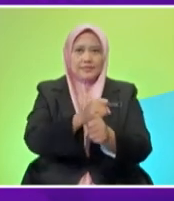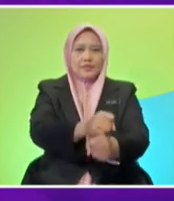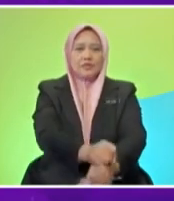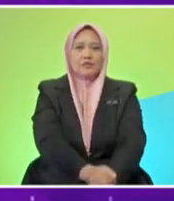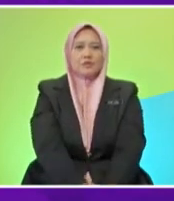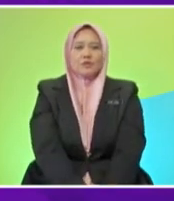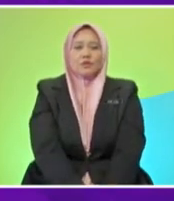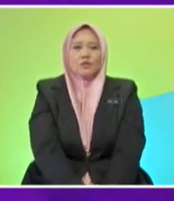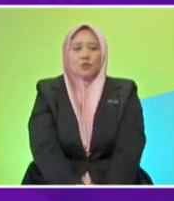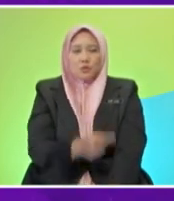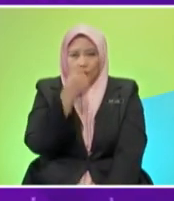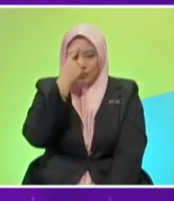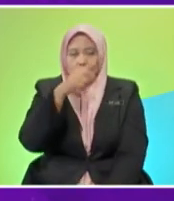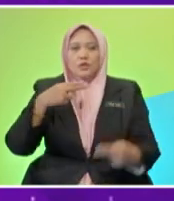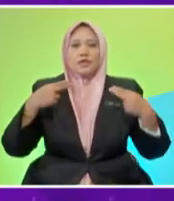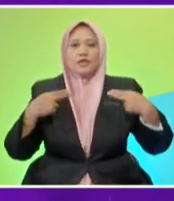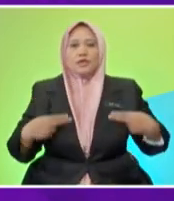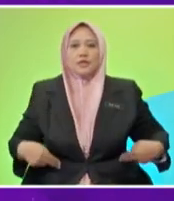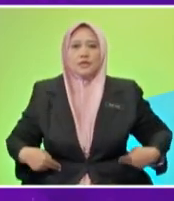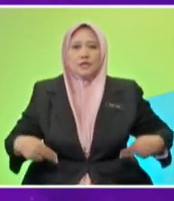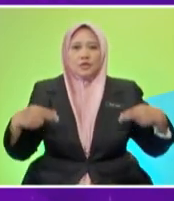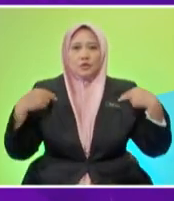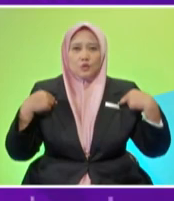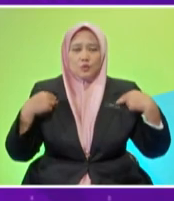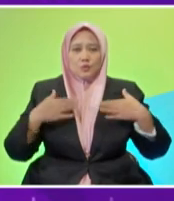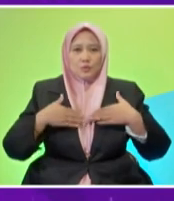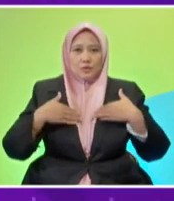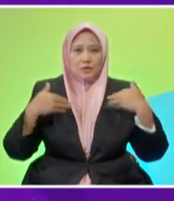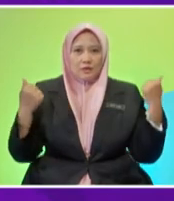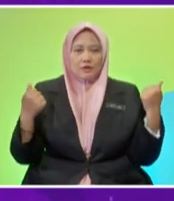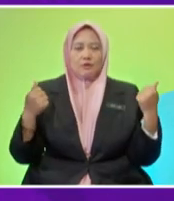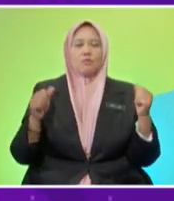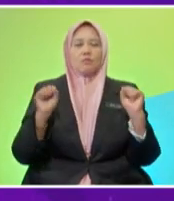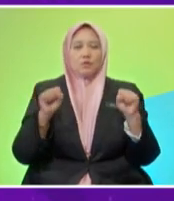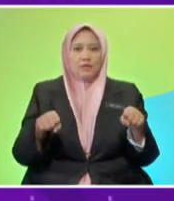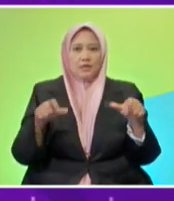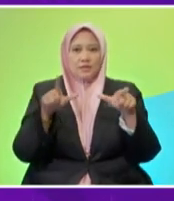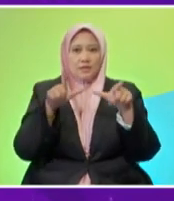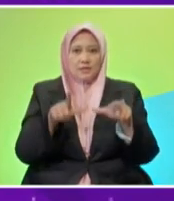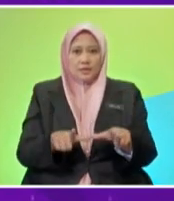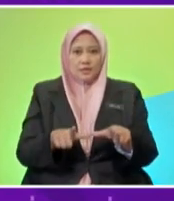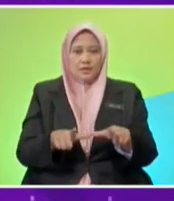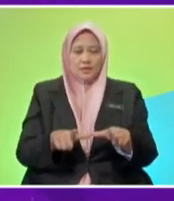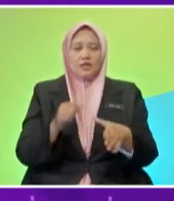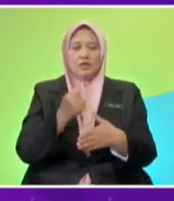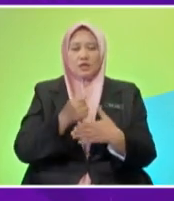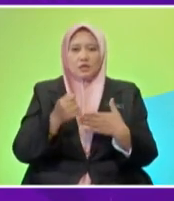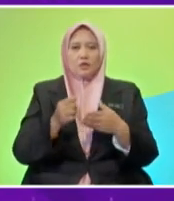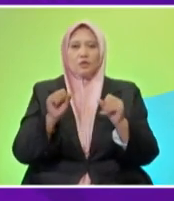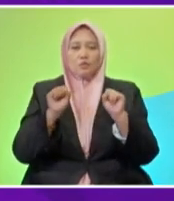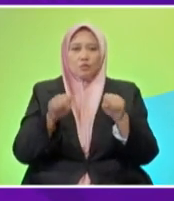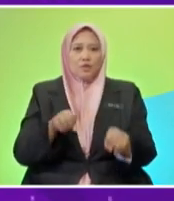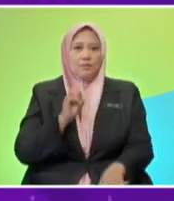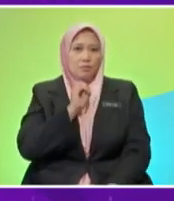seimbang. Untuk hidup sihat, boleh juga diletak, boleh juga disingkirkan kerana kita nak mencari idea utama sahaja.